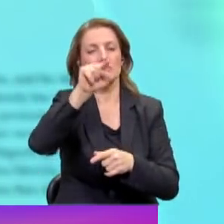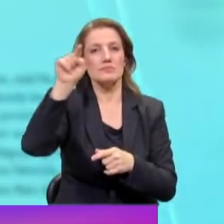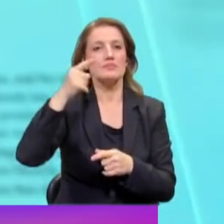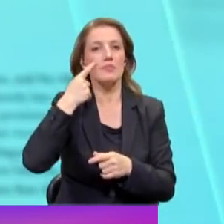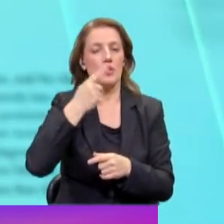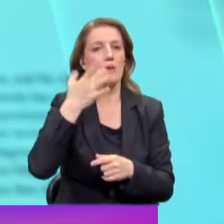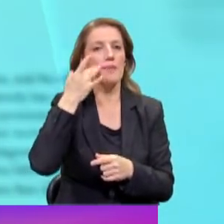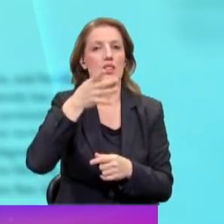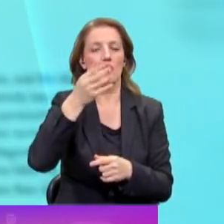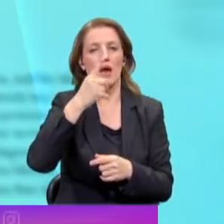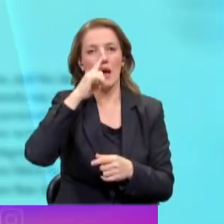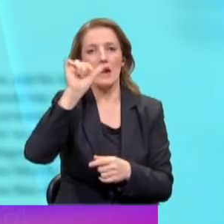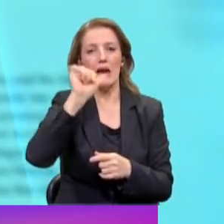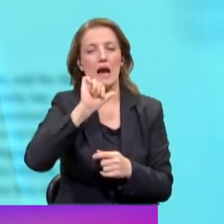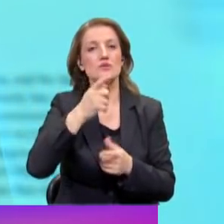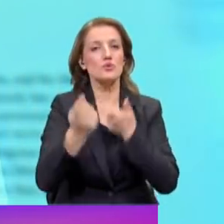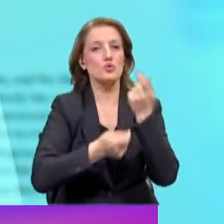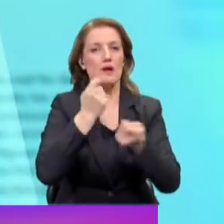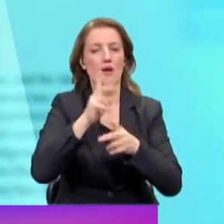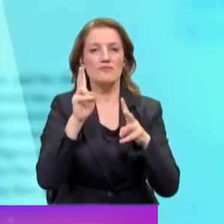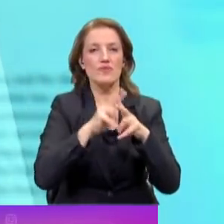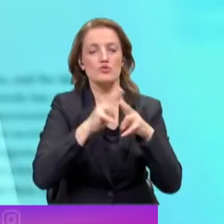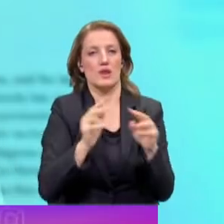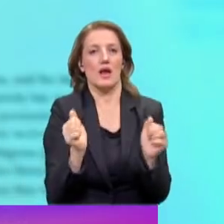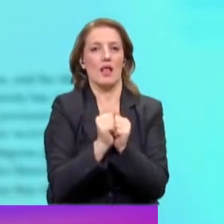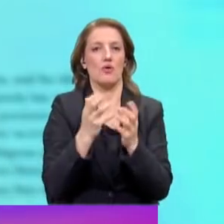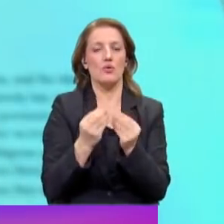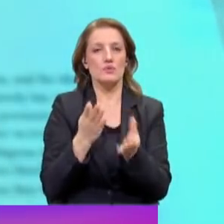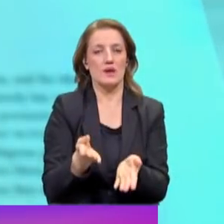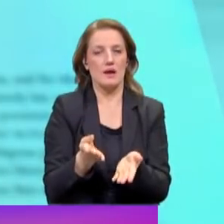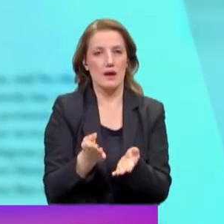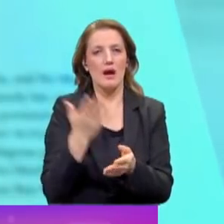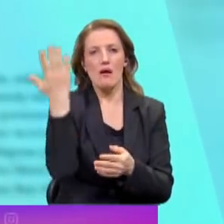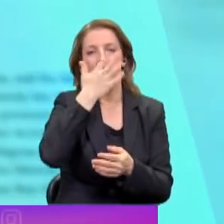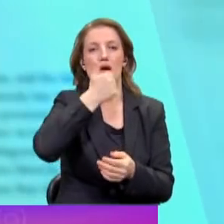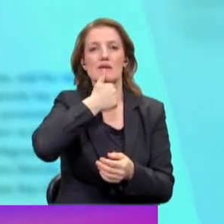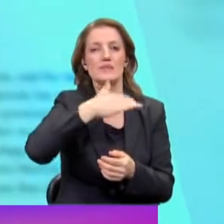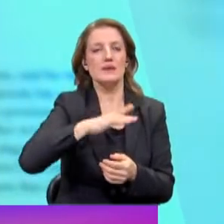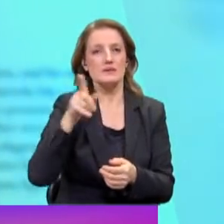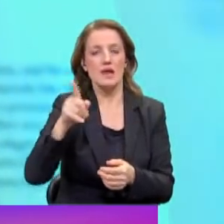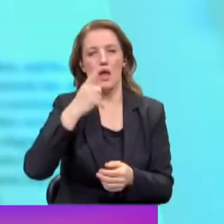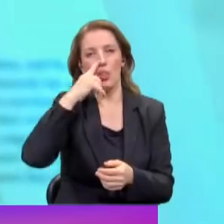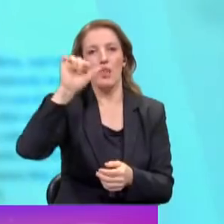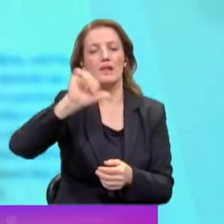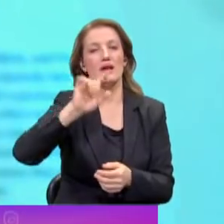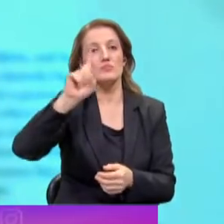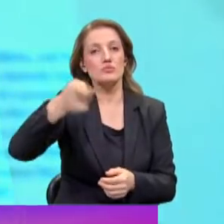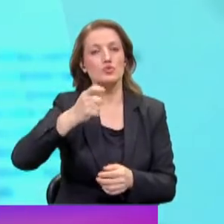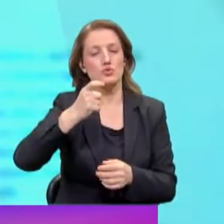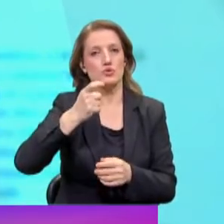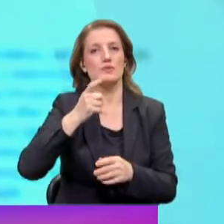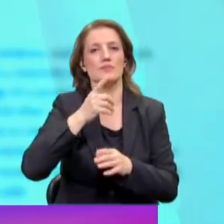belirlenen miktardan fazla gaz tükettiğinde faturası katlanacak. Sık sık Karadeniz'de doğalgaz bulduk müjdesi veren